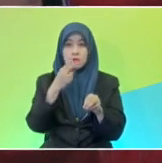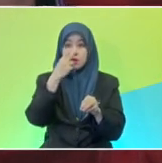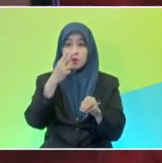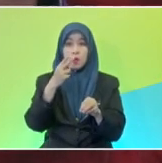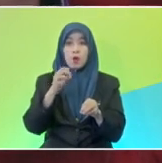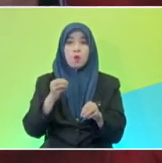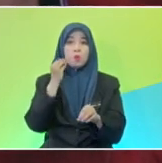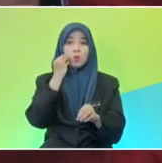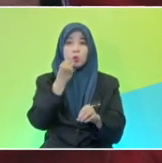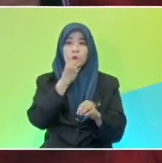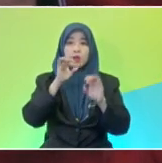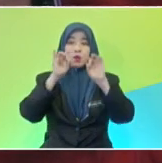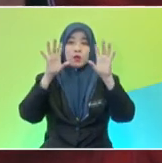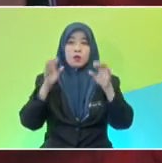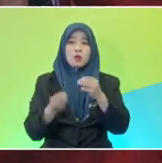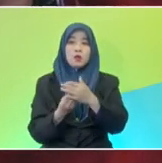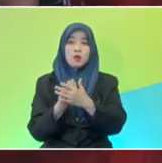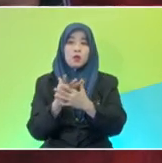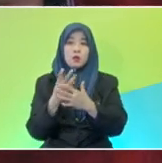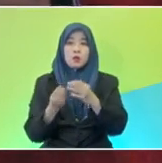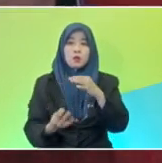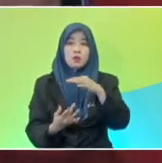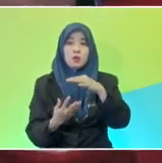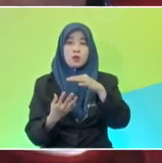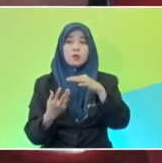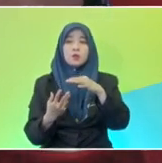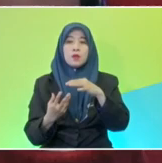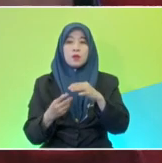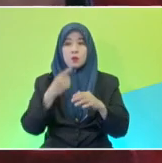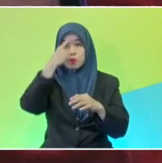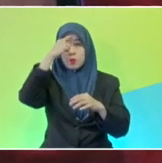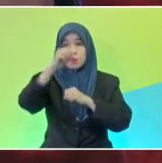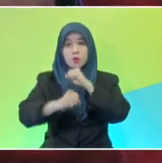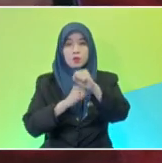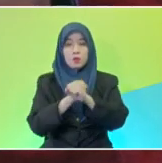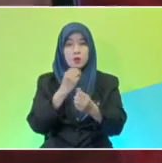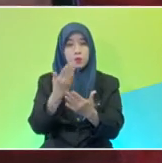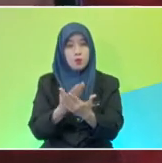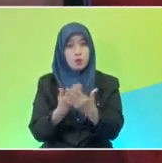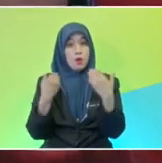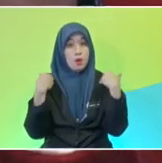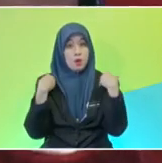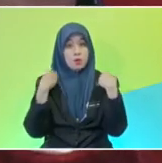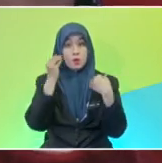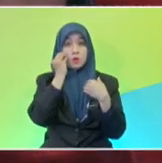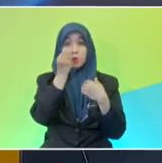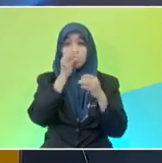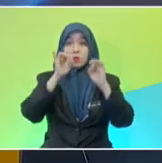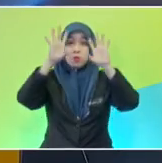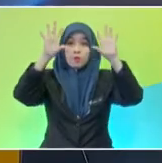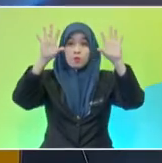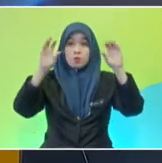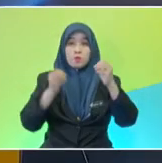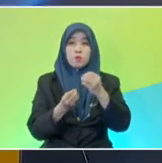ada bunga api. Ataupun mungkin tahun baru nanti akan ada bunga api. Kita tak tahu kan dekat mana